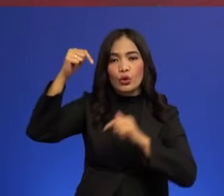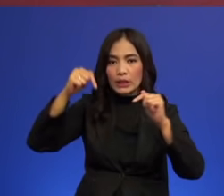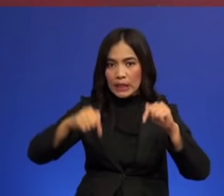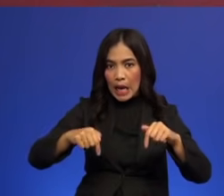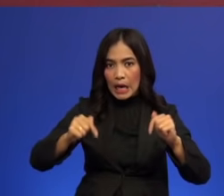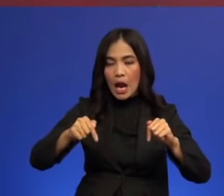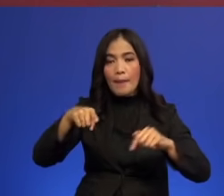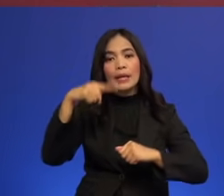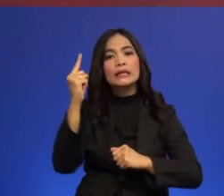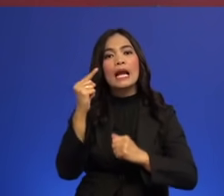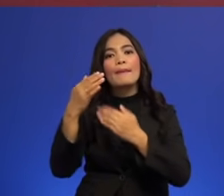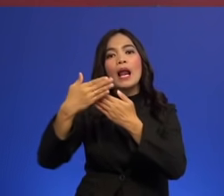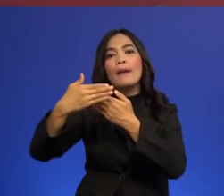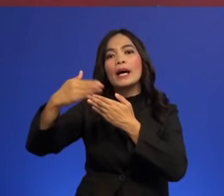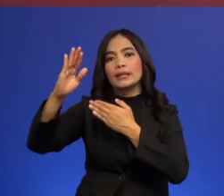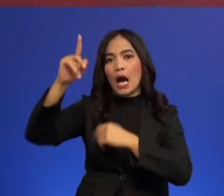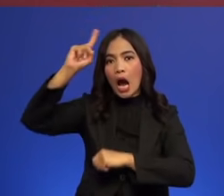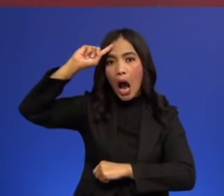ada.